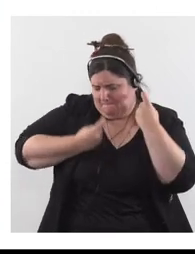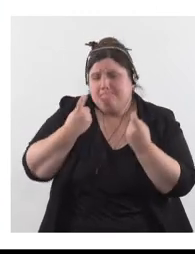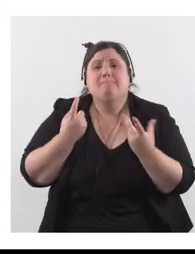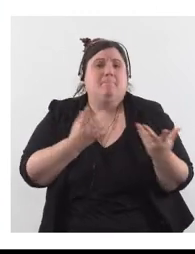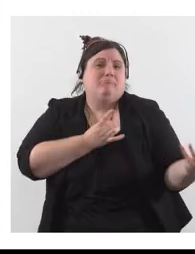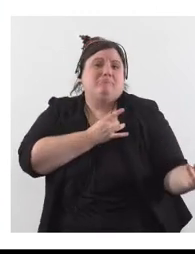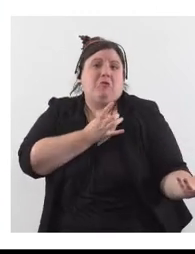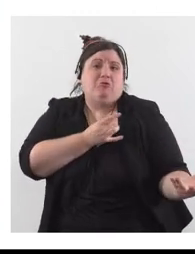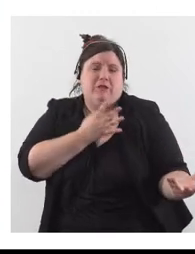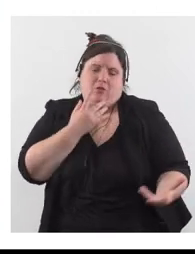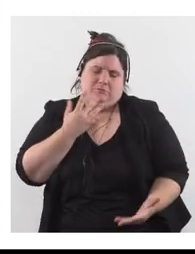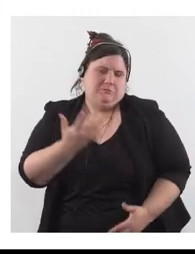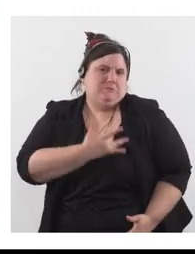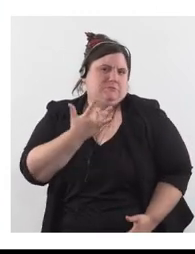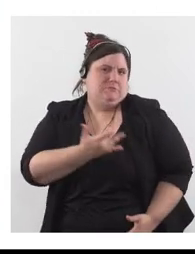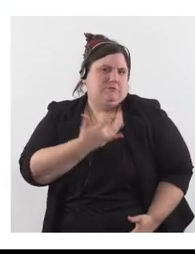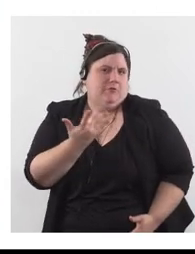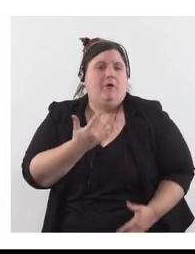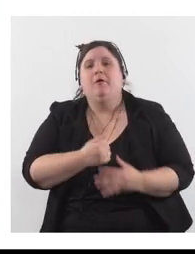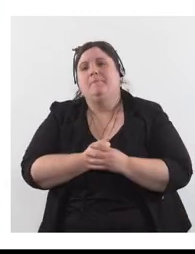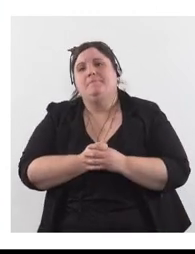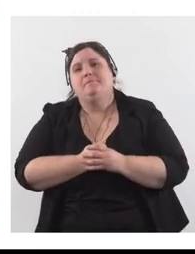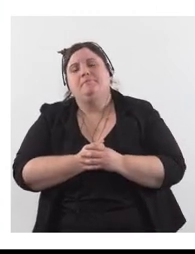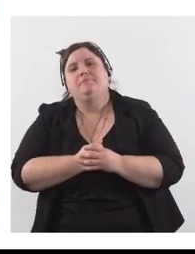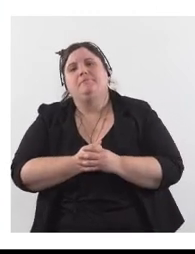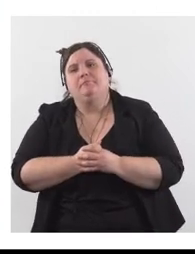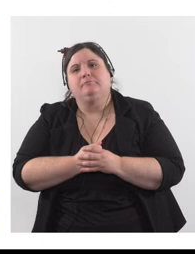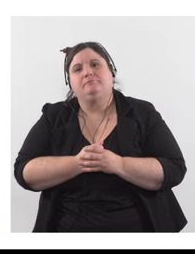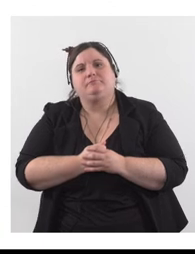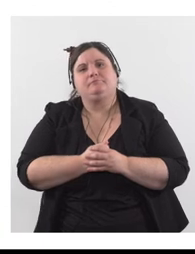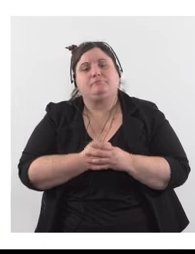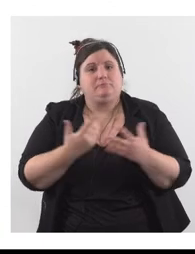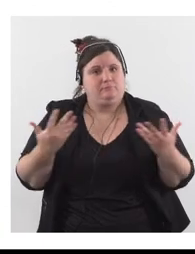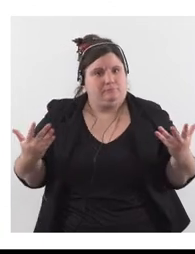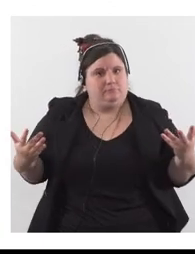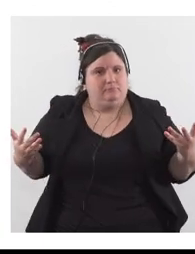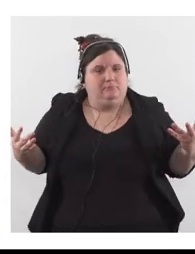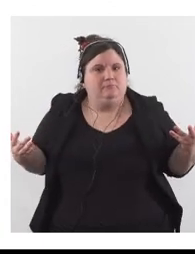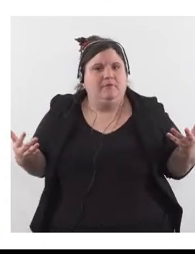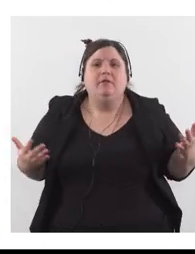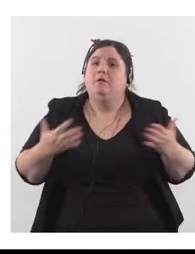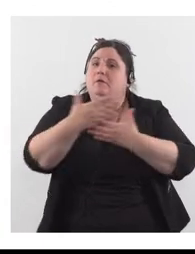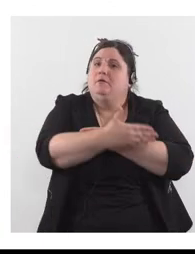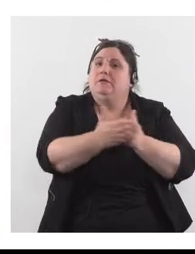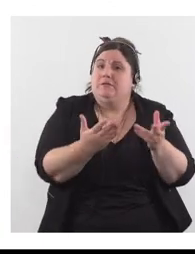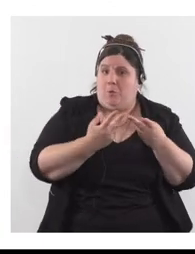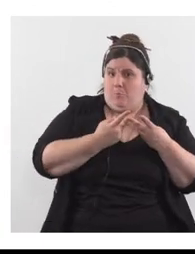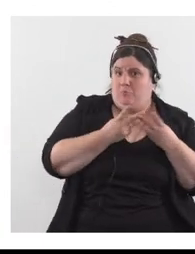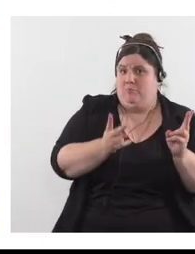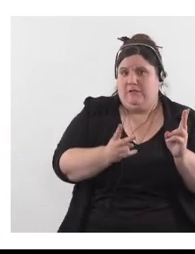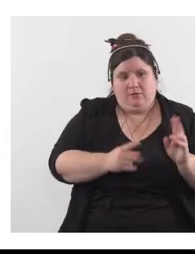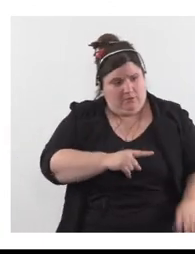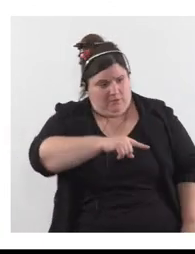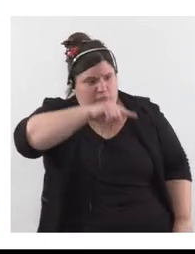nous avons un avantage. Nous avons ce que nous appelons le devoir du secteur public,